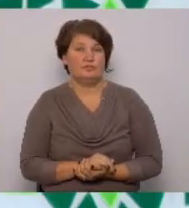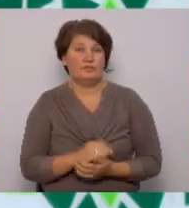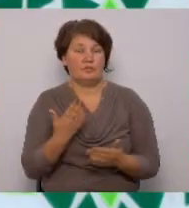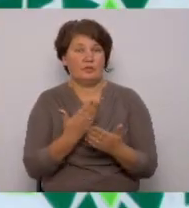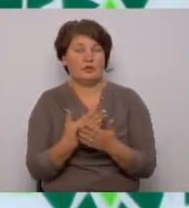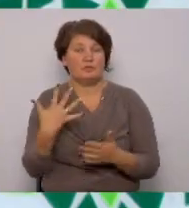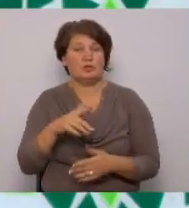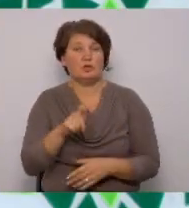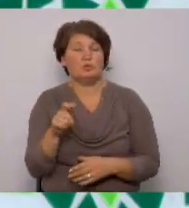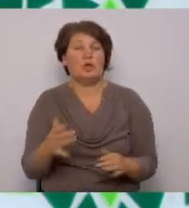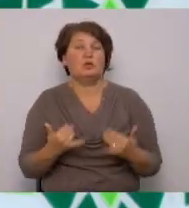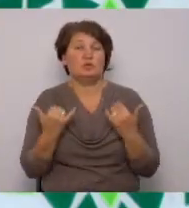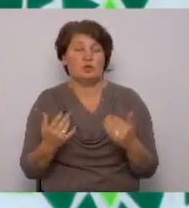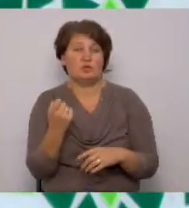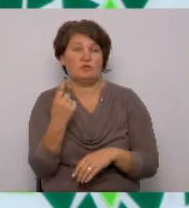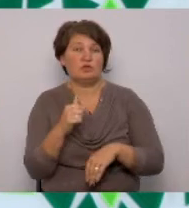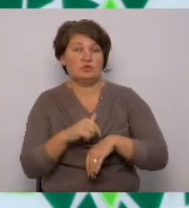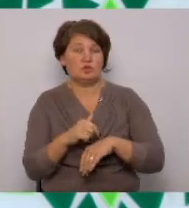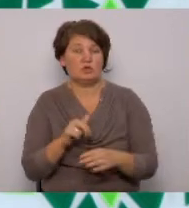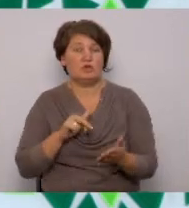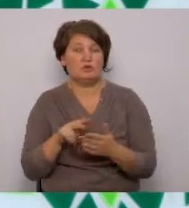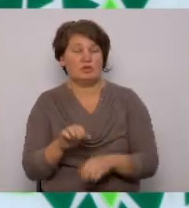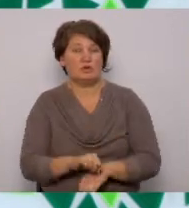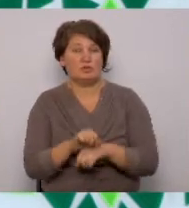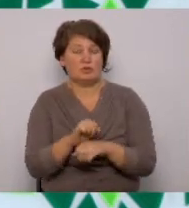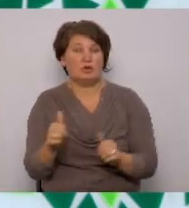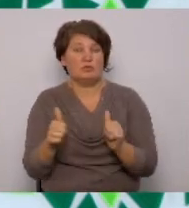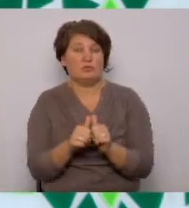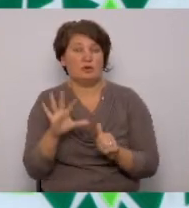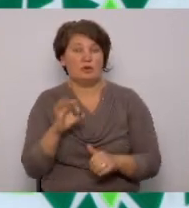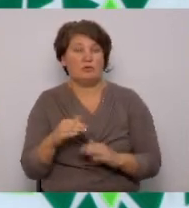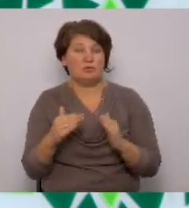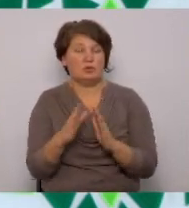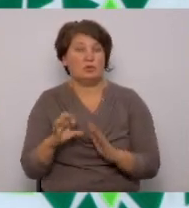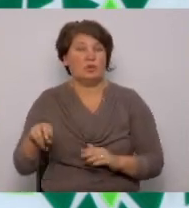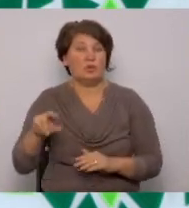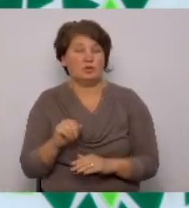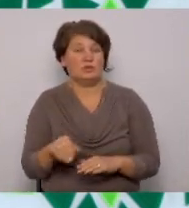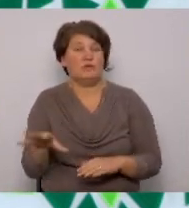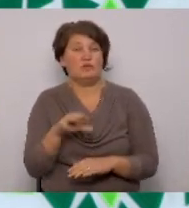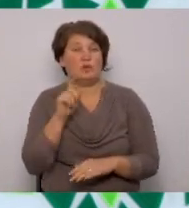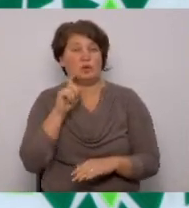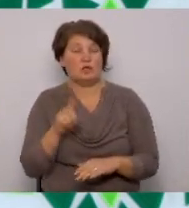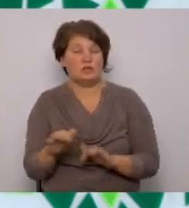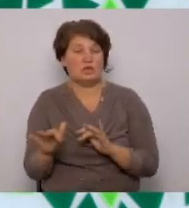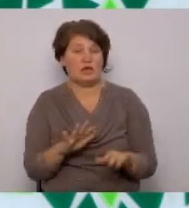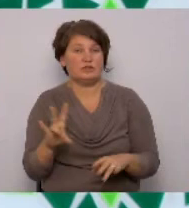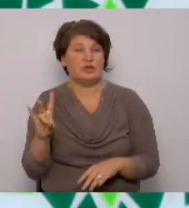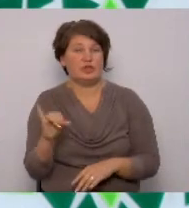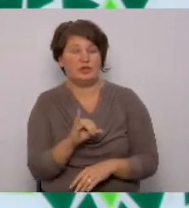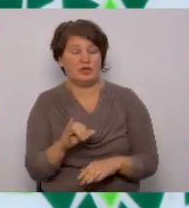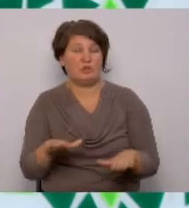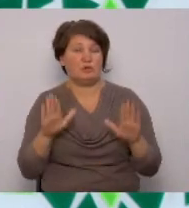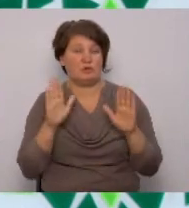Близько 50 людей сьогодні об 11:00 вийшли на протест під обласну державну адміністрацію у межах всеукраїнської акції «Ні капітуляції, час діяти».